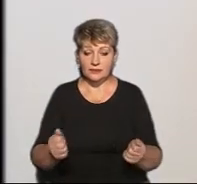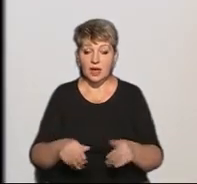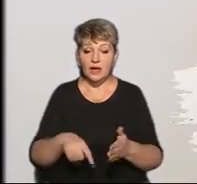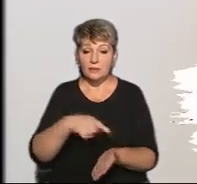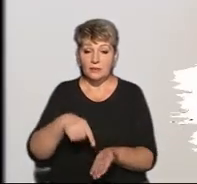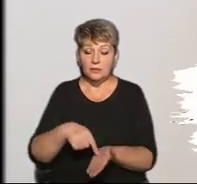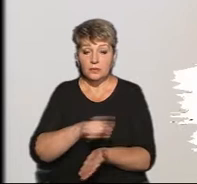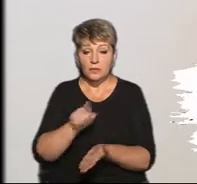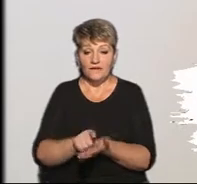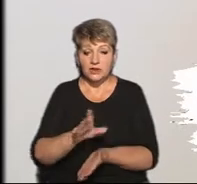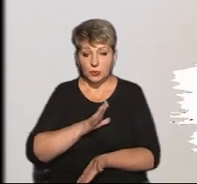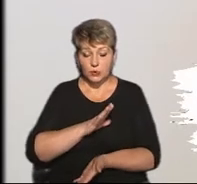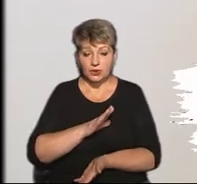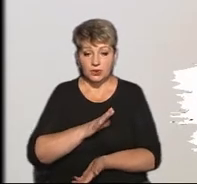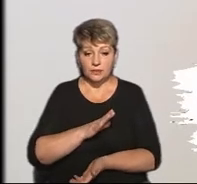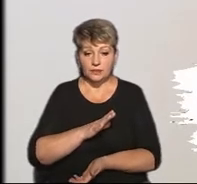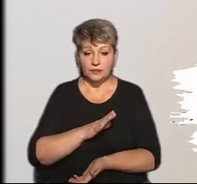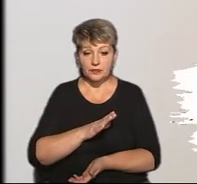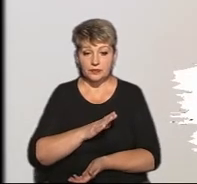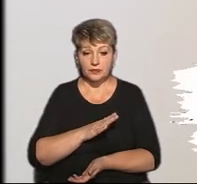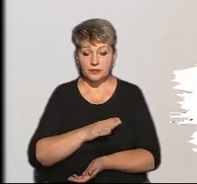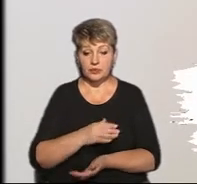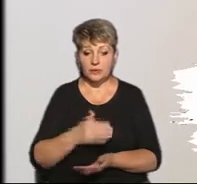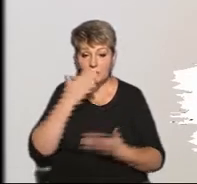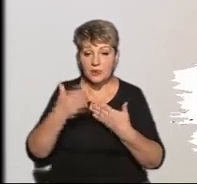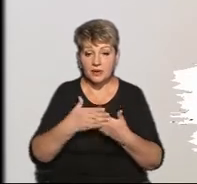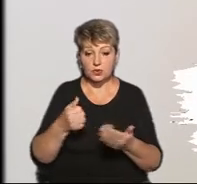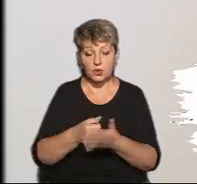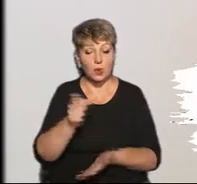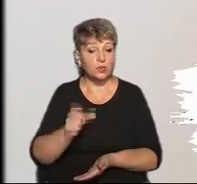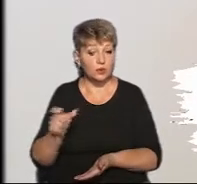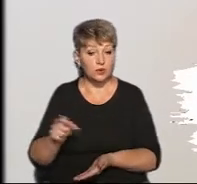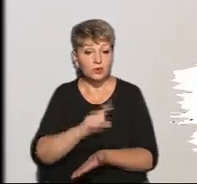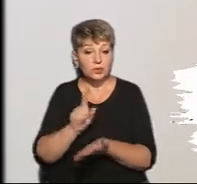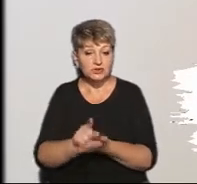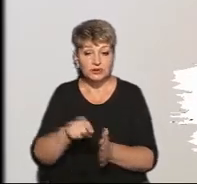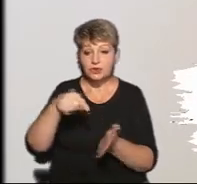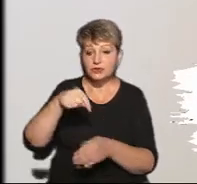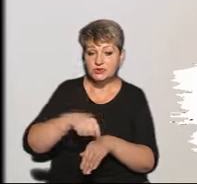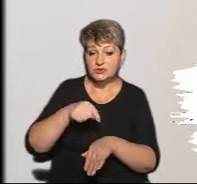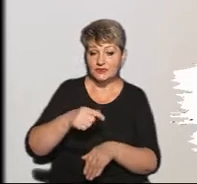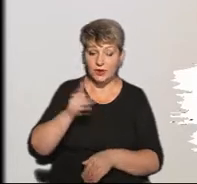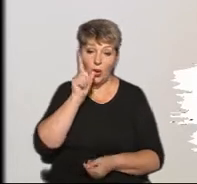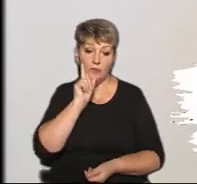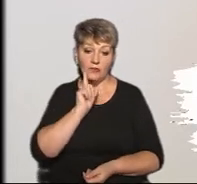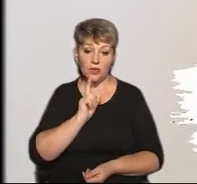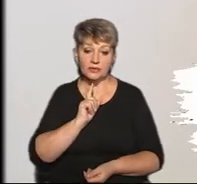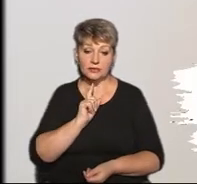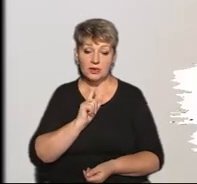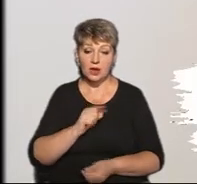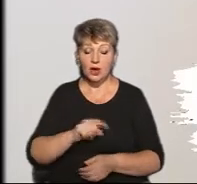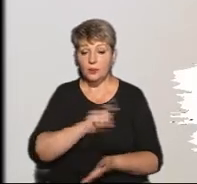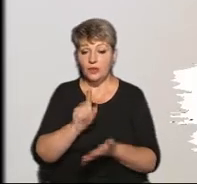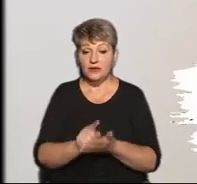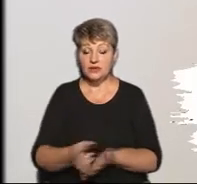Місто повинно бути прихильним до людей. Люди повинні в місті відчувати комфорт. Люди повинні